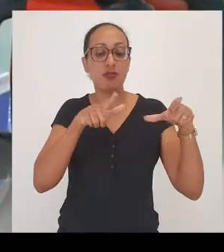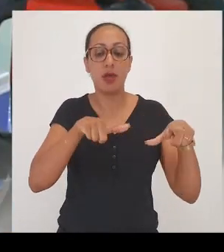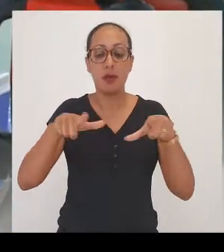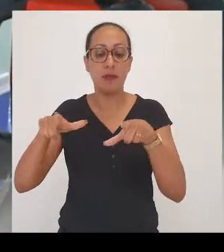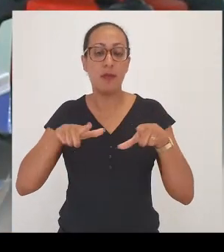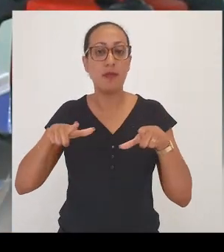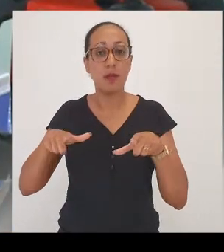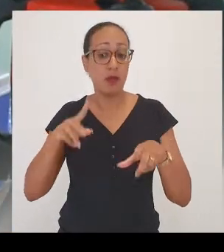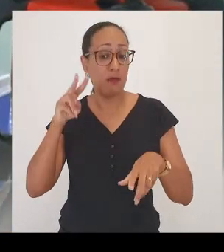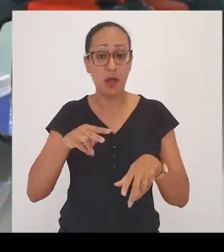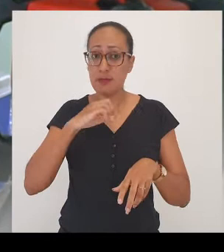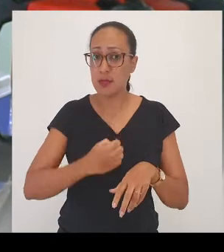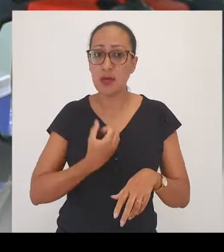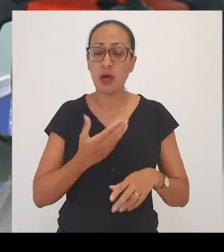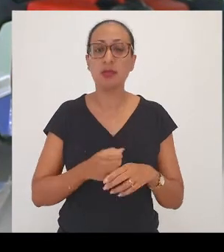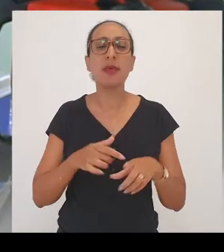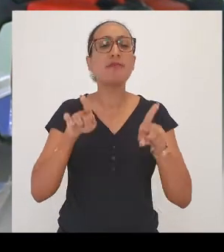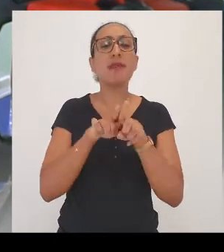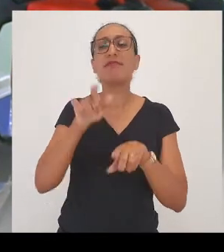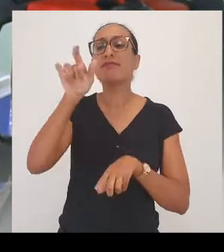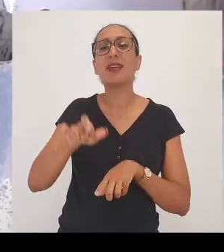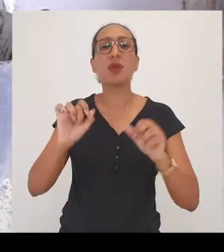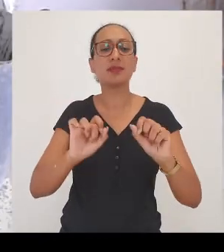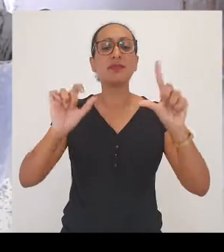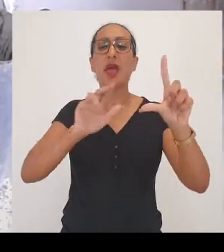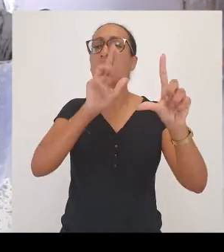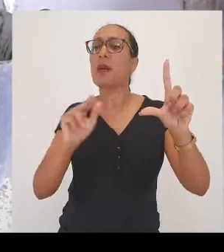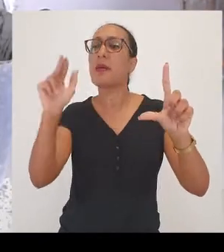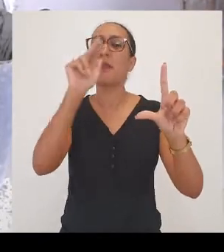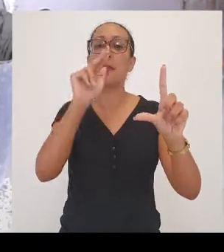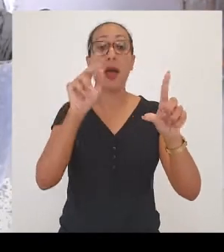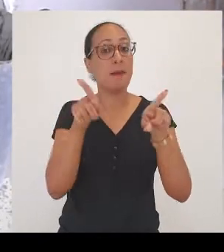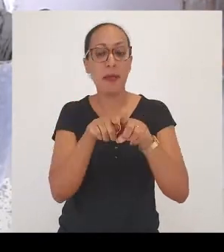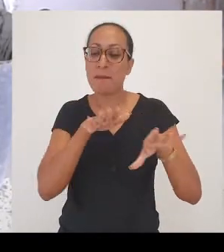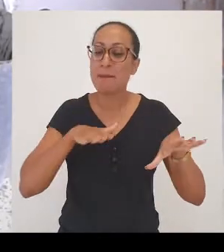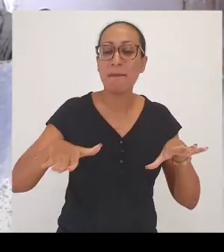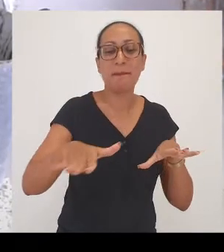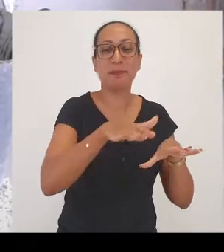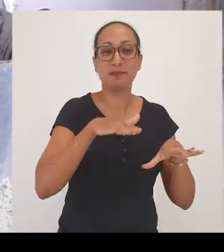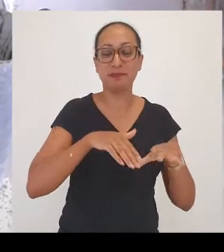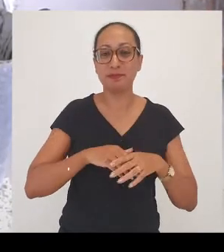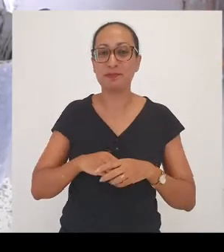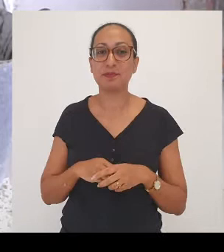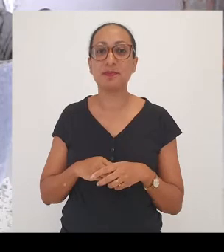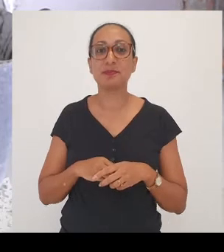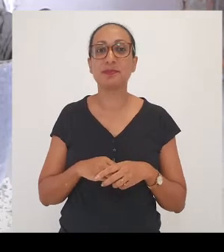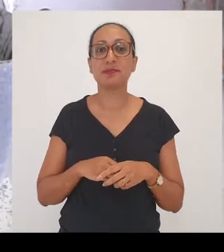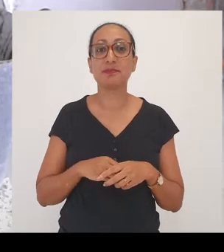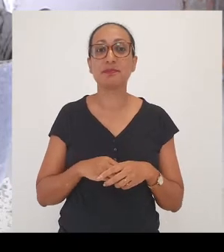un art, c'est-à-dire, c'est comme un peintre qui fait un tableau. Pour moi, c'est faire un tableau au